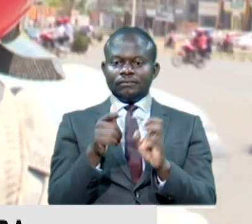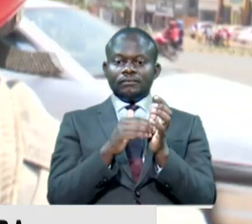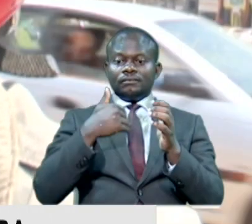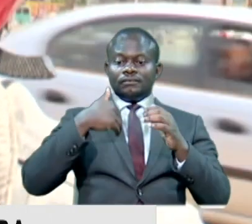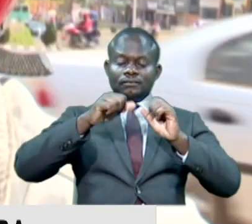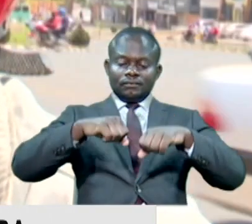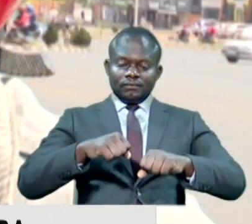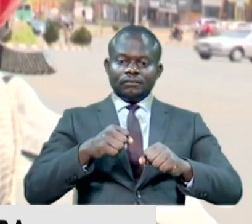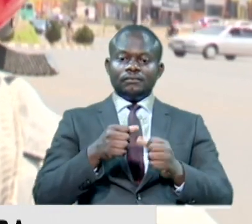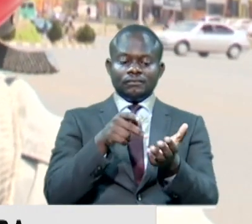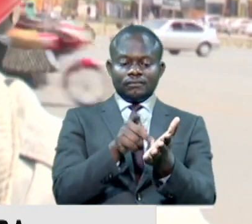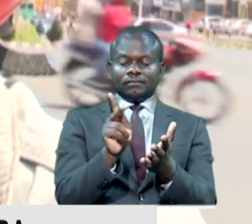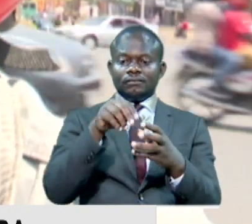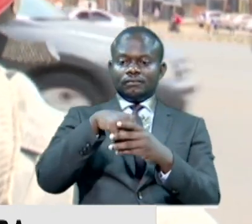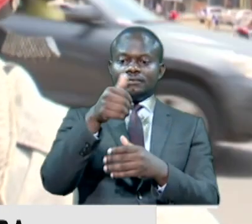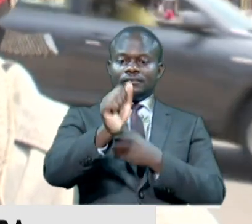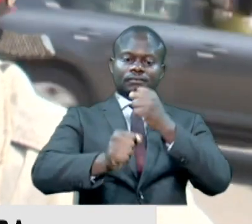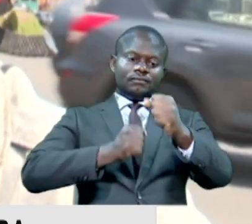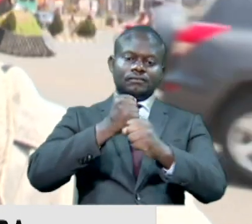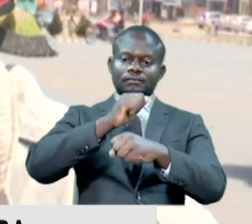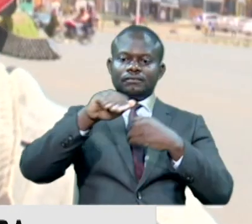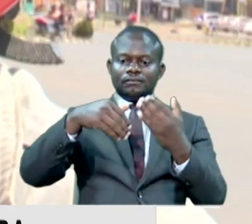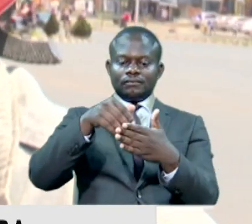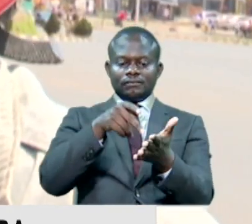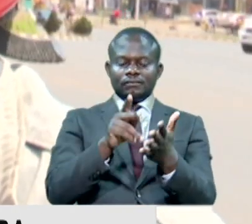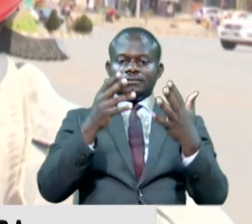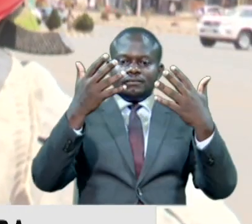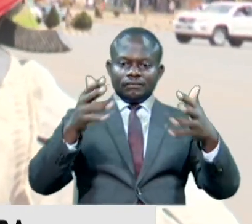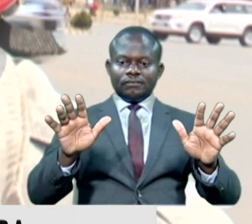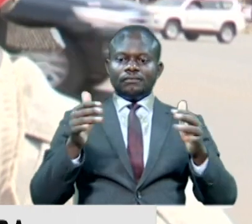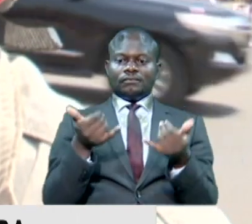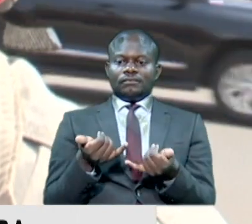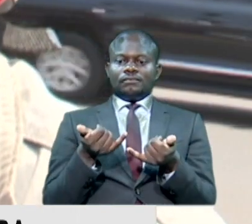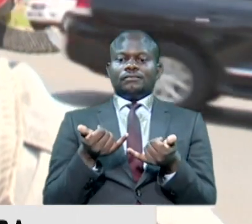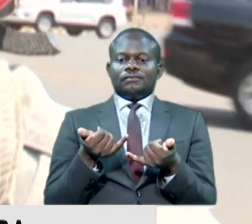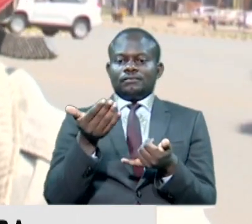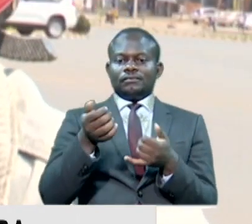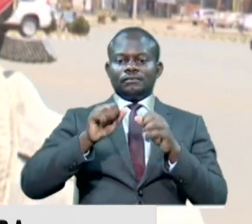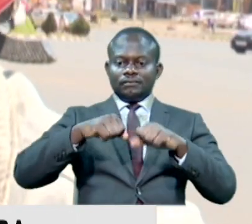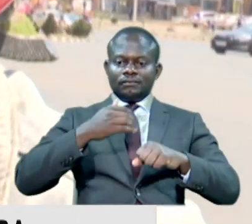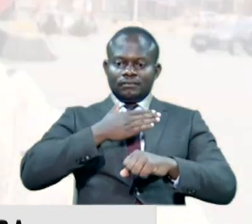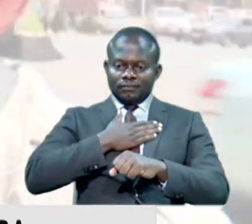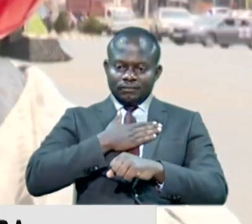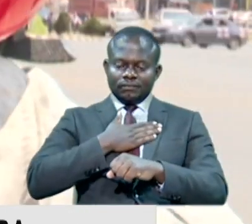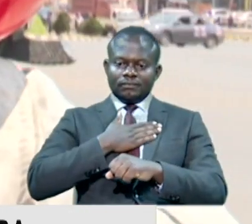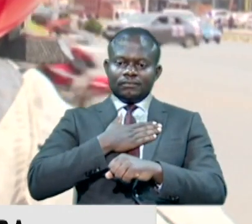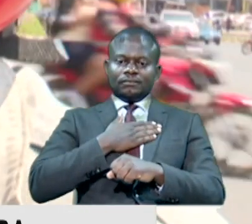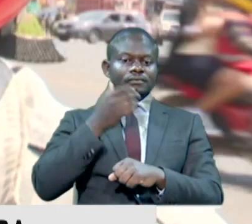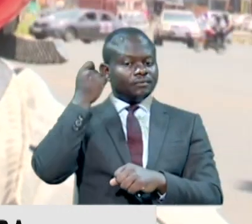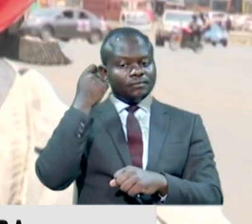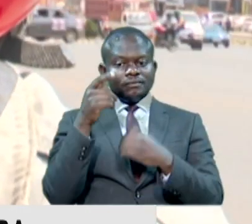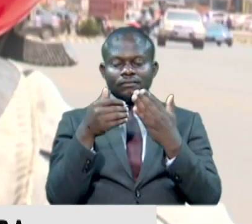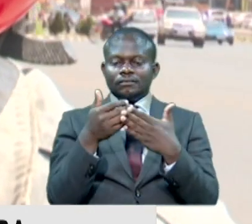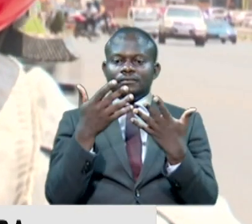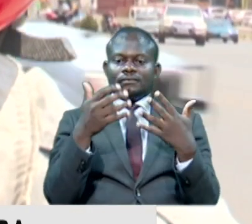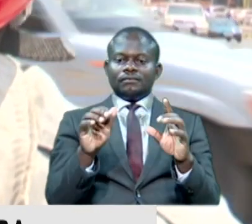moto mverisa muri iyo myaka iyo moto narayiverishe ndayirangiza ubu ngubu iyi moto ntwara niyanjye urumva ko